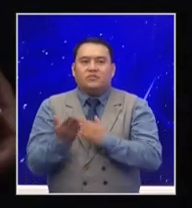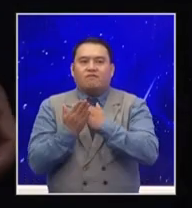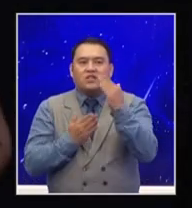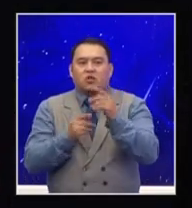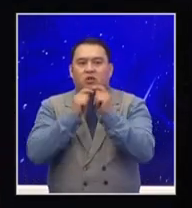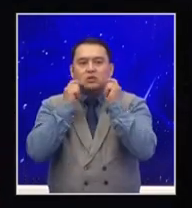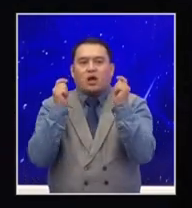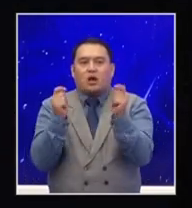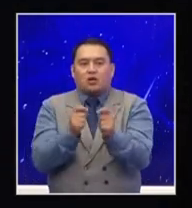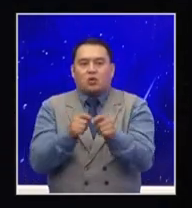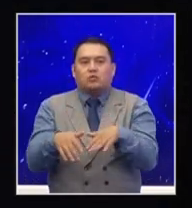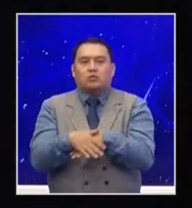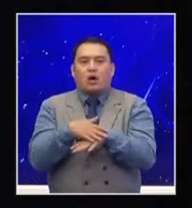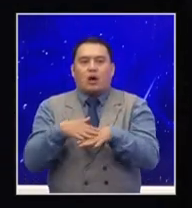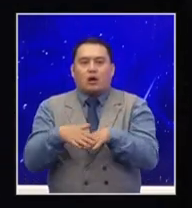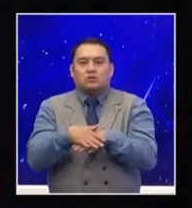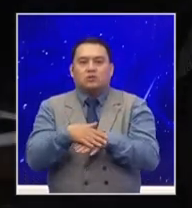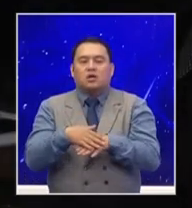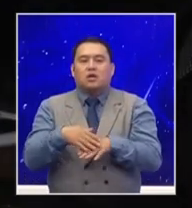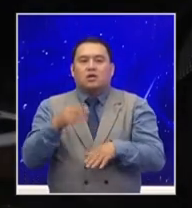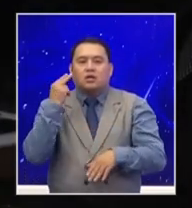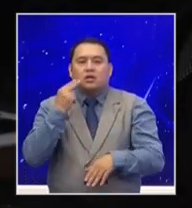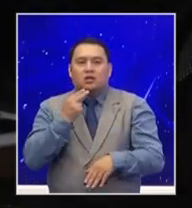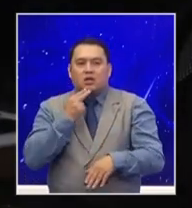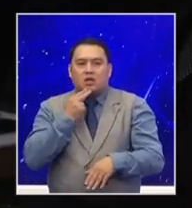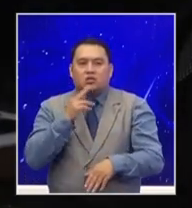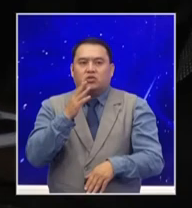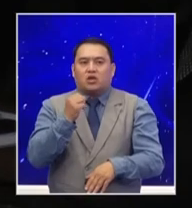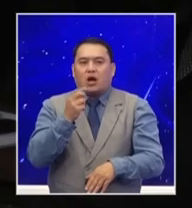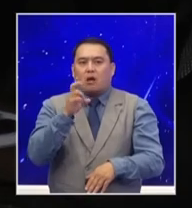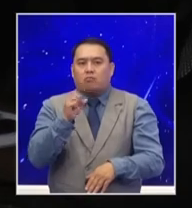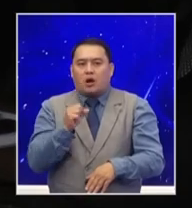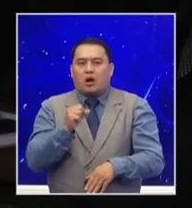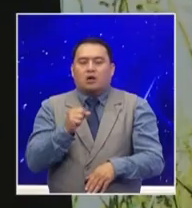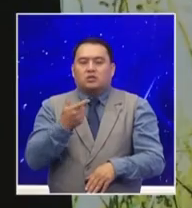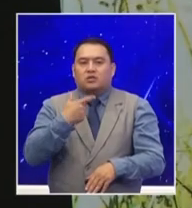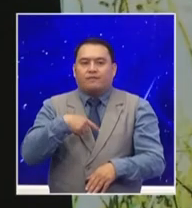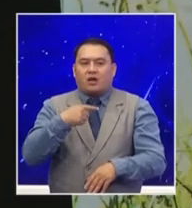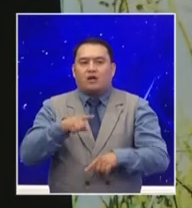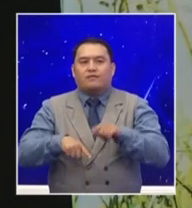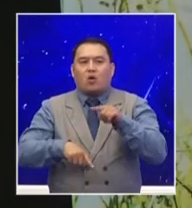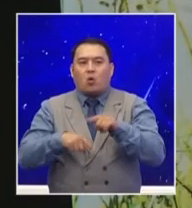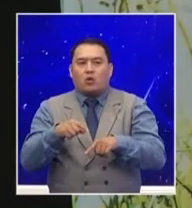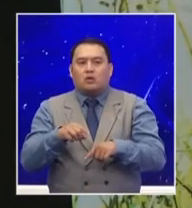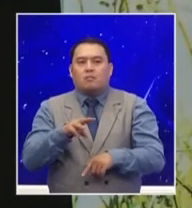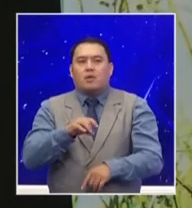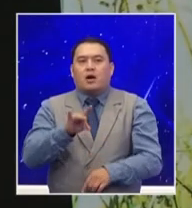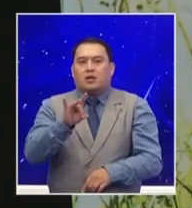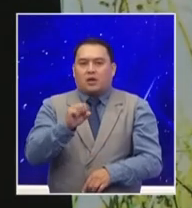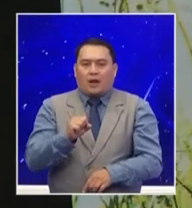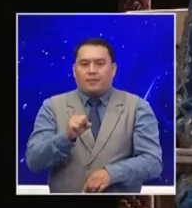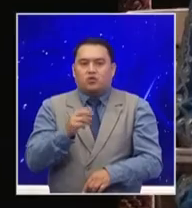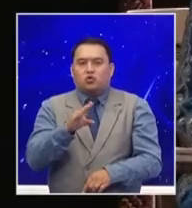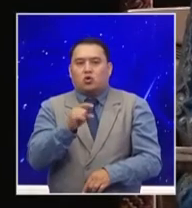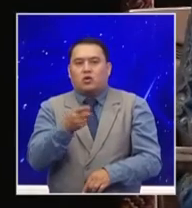чем признание народа. Уроженка Китайской Народной Республики Шаба Аденкул пошла по стопам своих соотечественниц Майры Мухаметкызы и